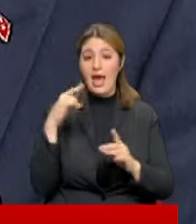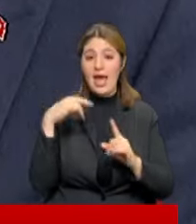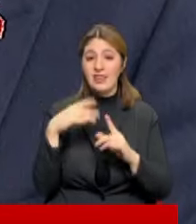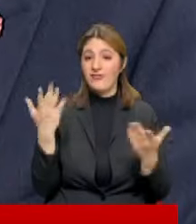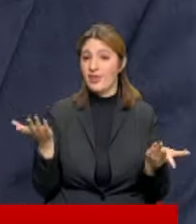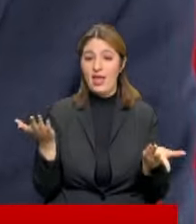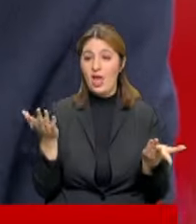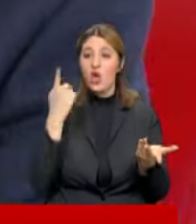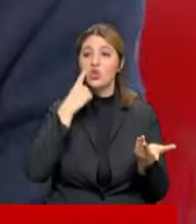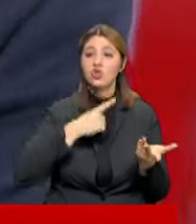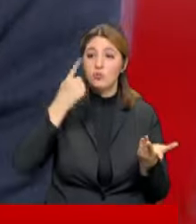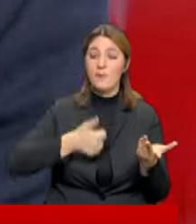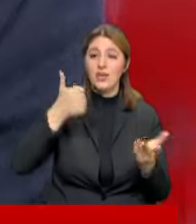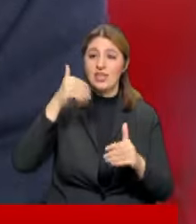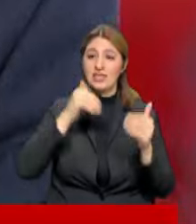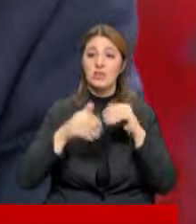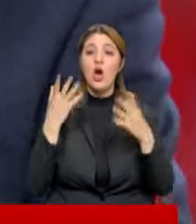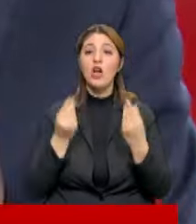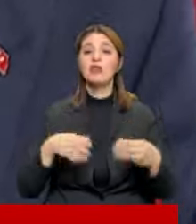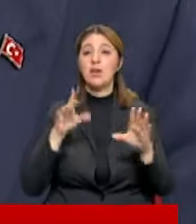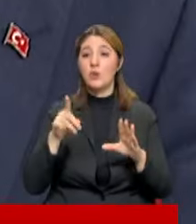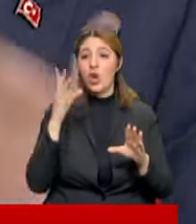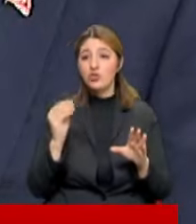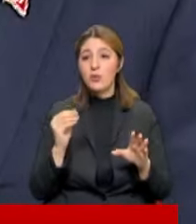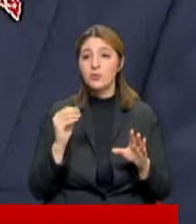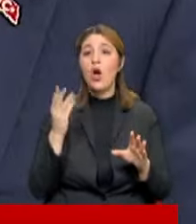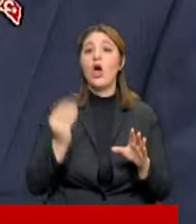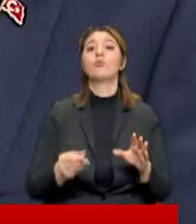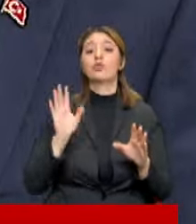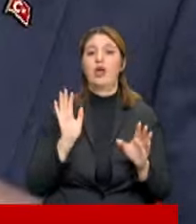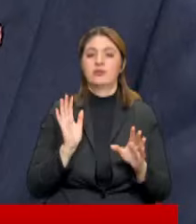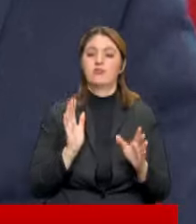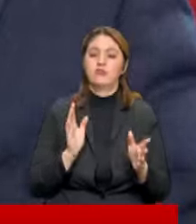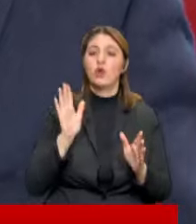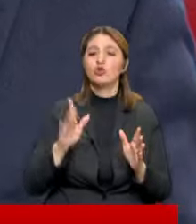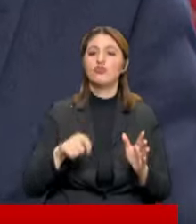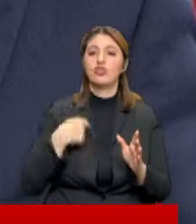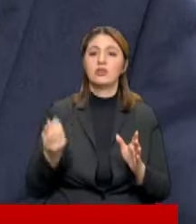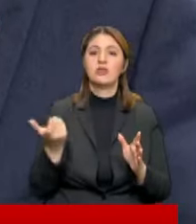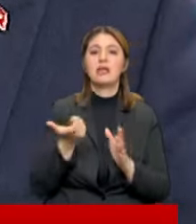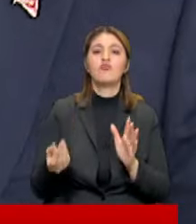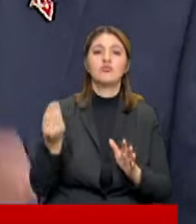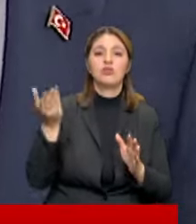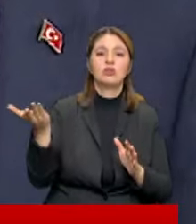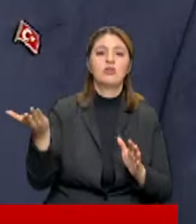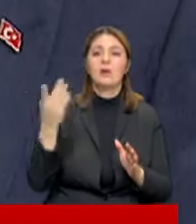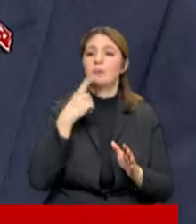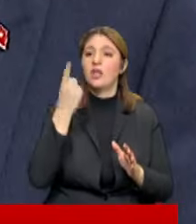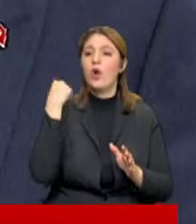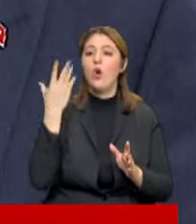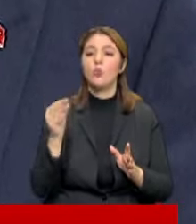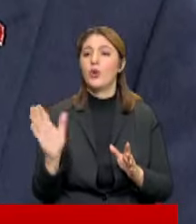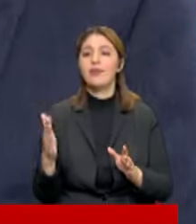ne Cumhurbaşkanlığı seçimi olmasaydı bu olacak mıydı olmayacaktı durup dururken Nereden çıktı bu Neden bir yıl önce